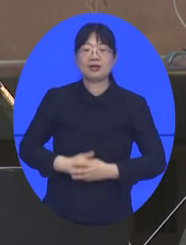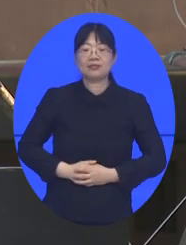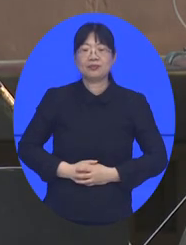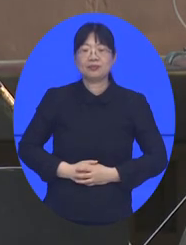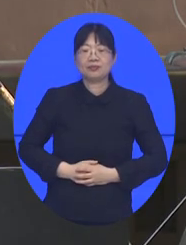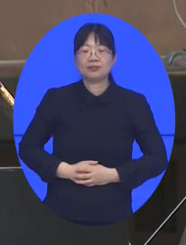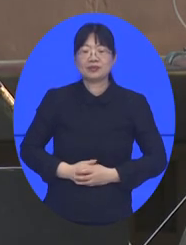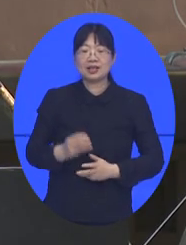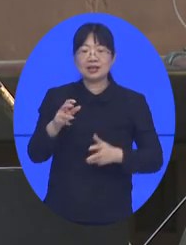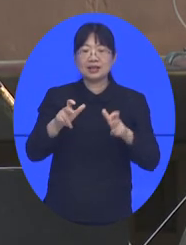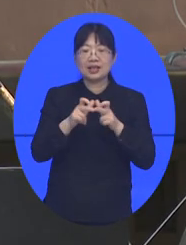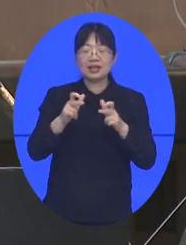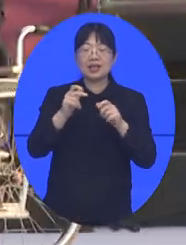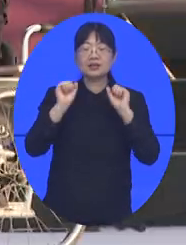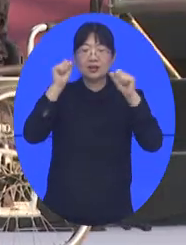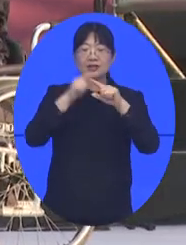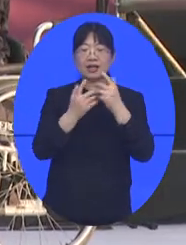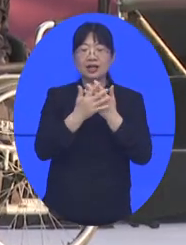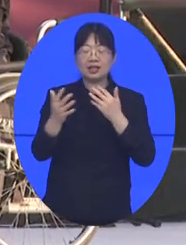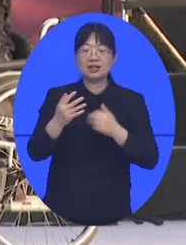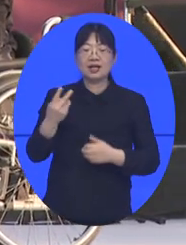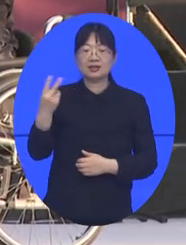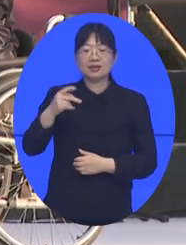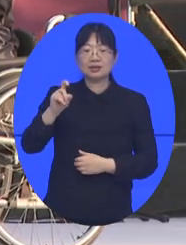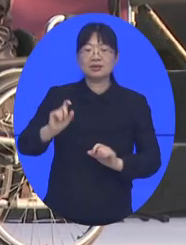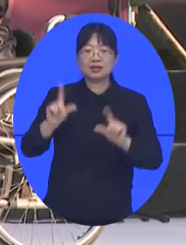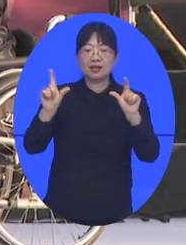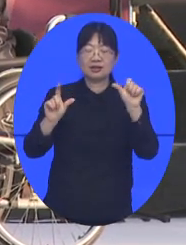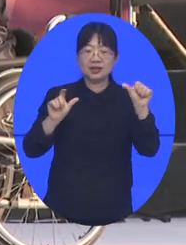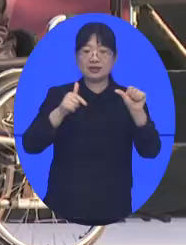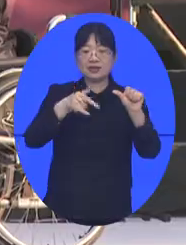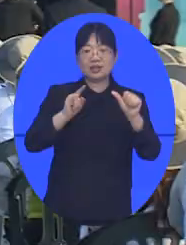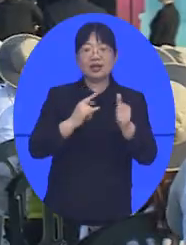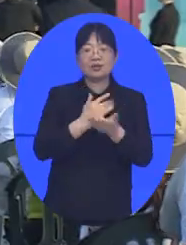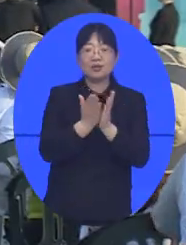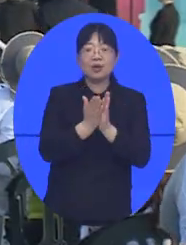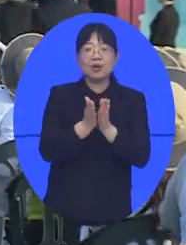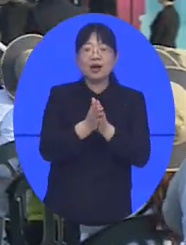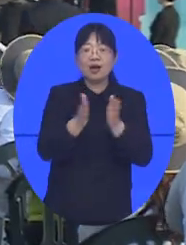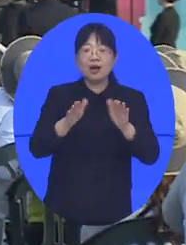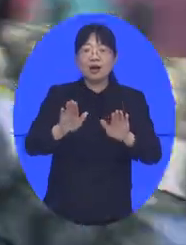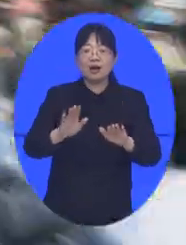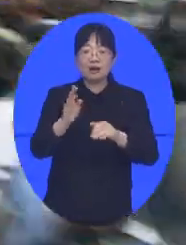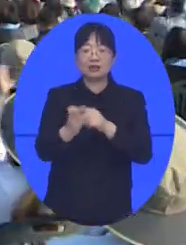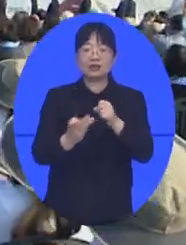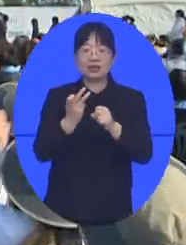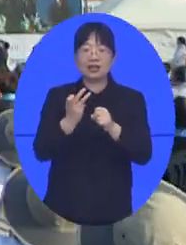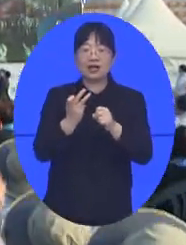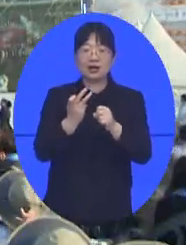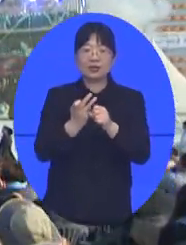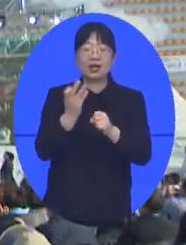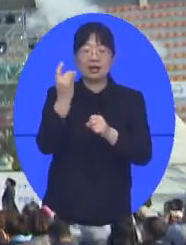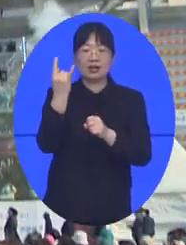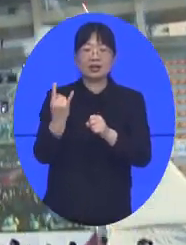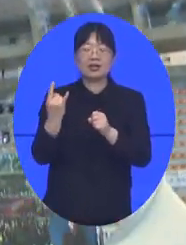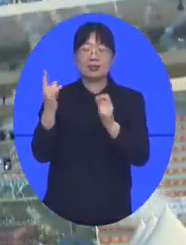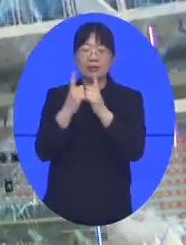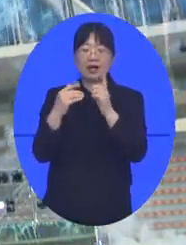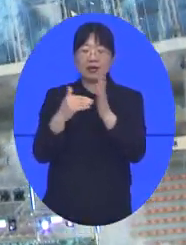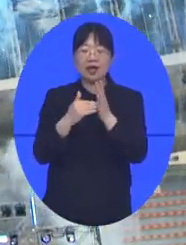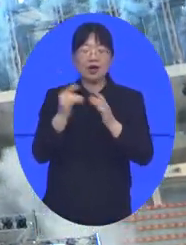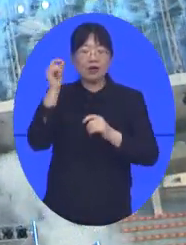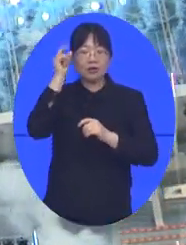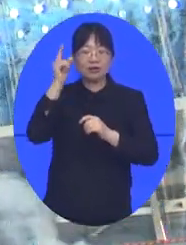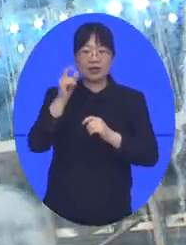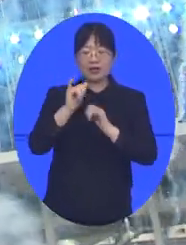뽐냈습니다. 도 장애인 체육 대회는 지난 2011년 5개 종목으로 시작해 올해로 13회째를 맞았습니다.